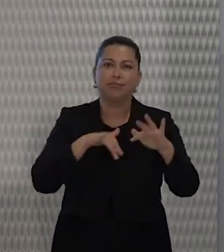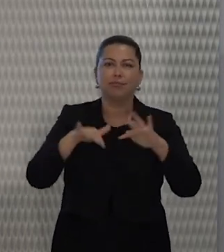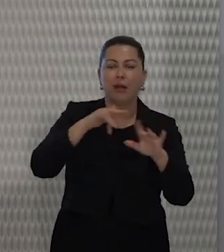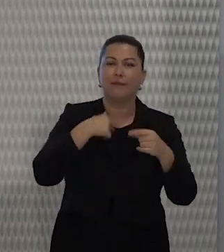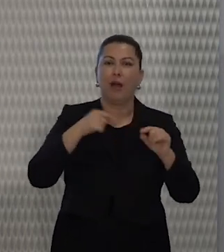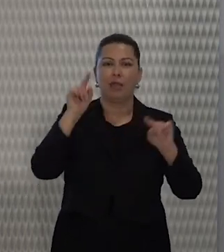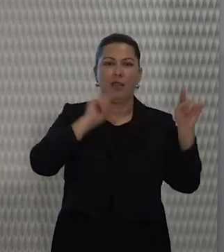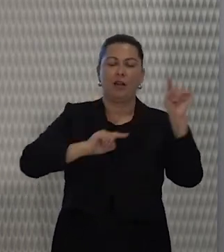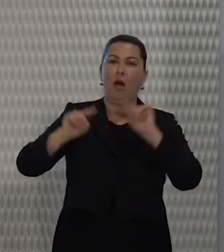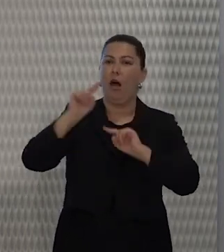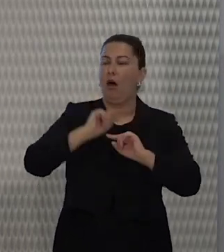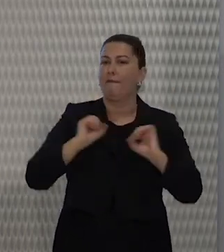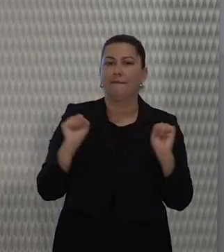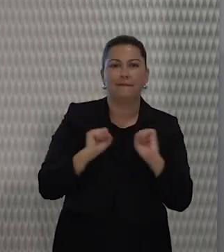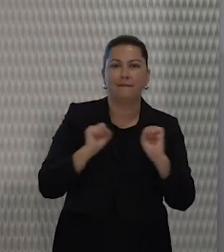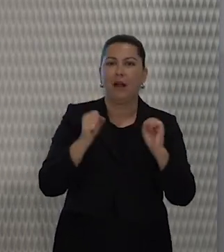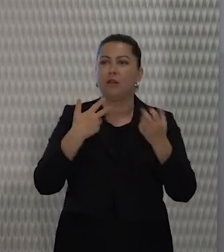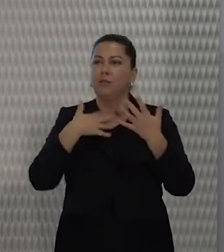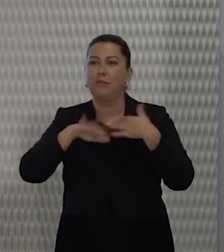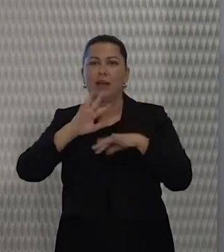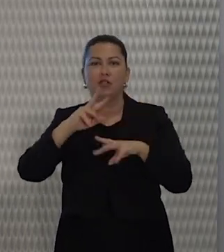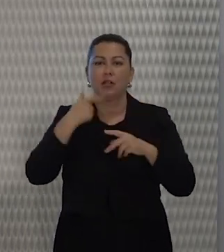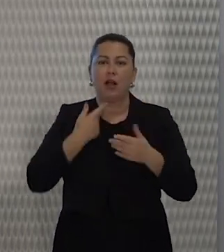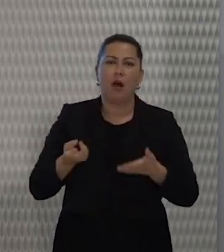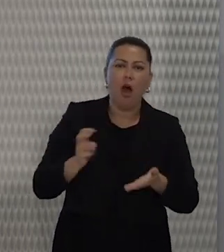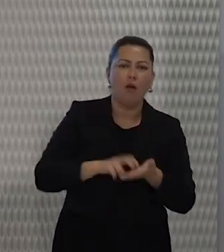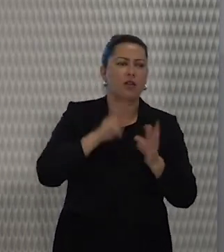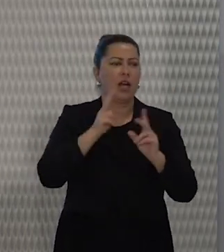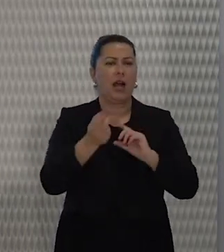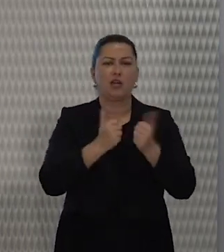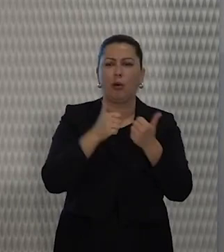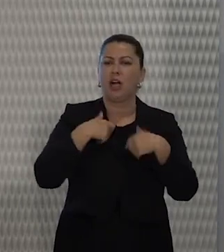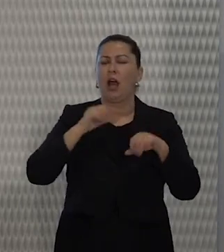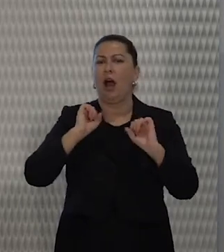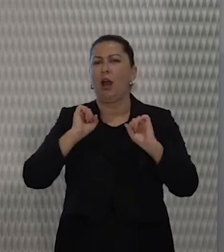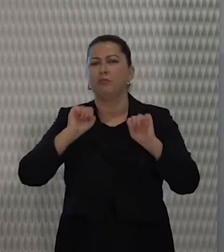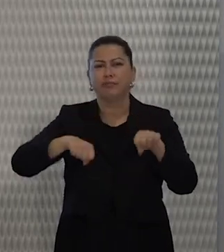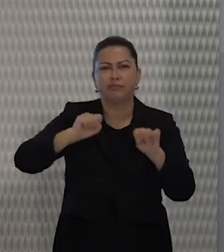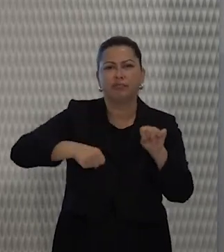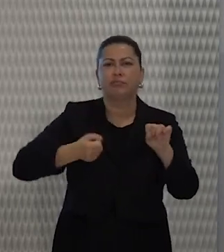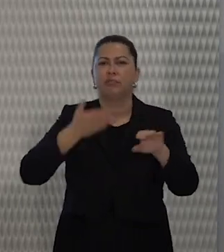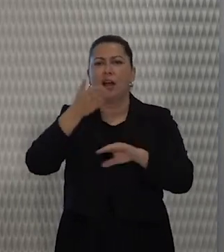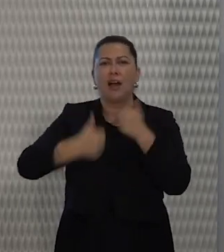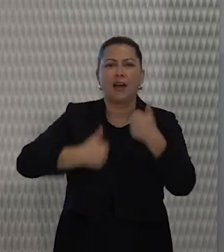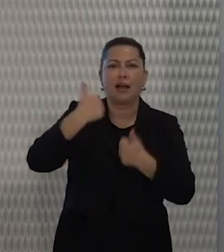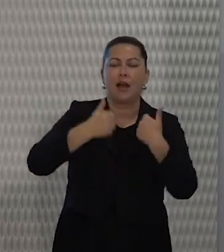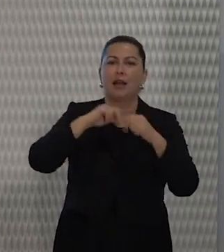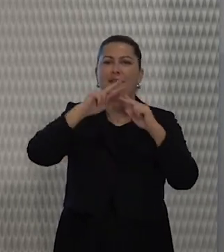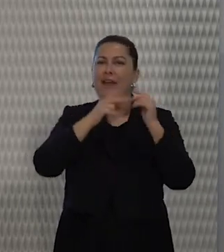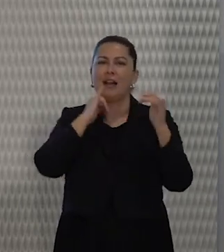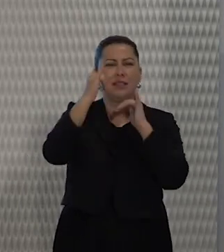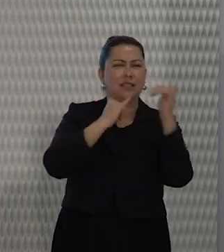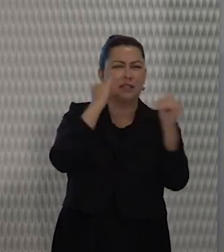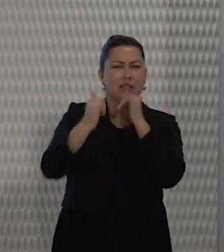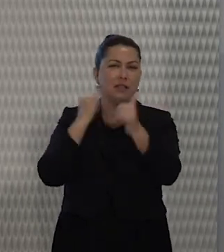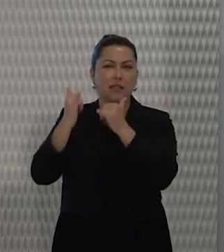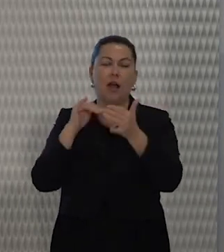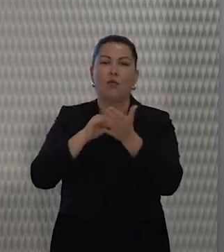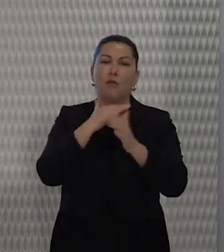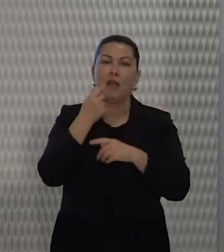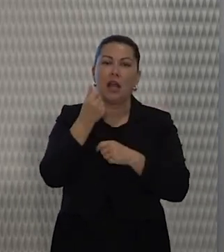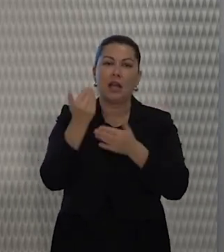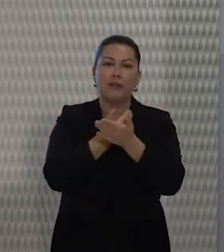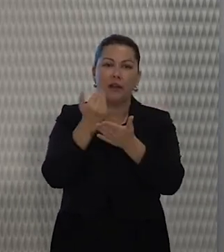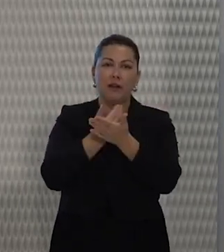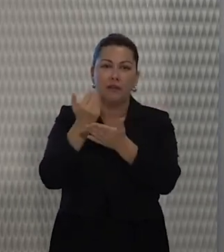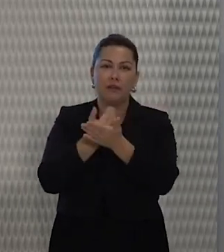Schöneres geben. Ich konnte aufstehen, ich konnte Sport machen, ich konnte Rennen fahren, bin um die ganze Welt gereist und damit auch noch Geld verdienen. Das